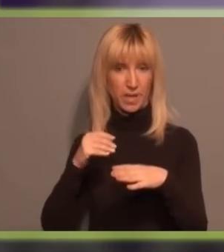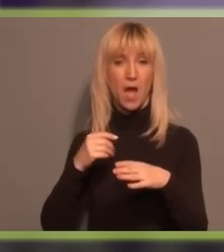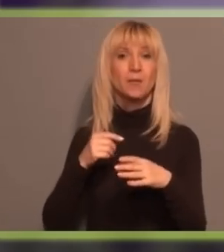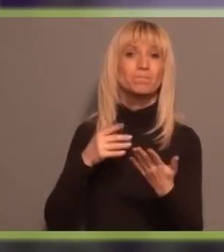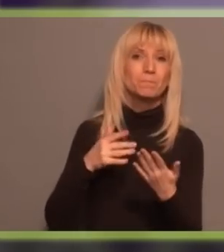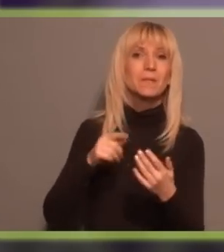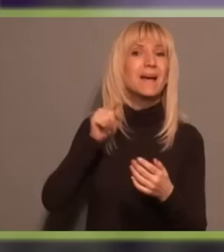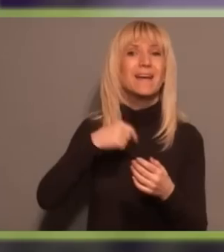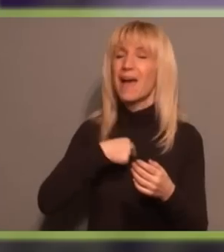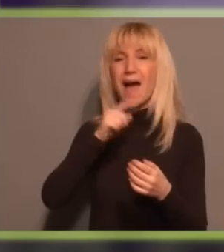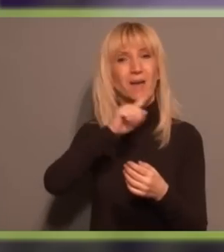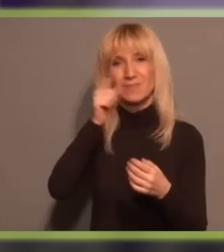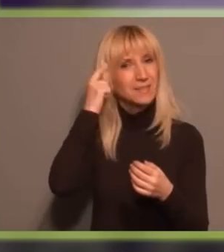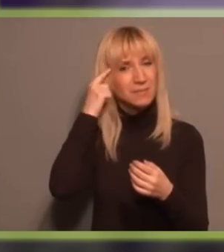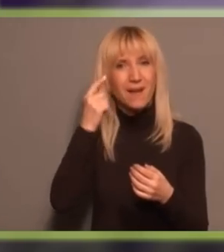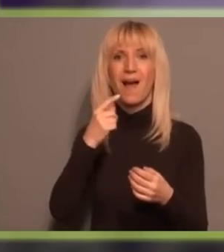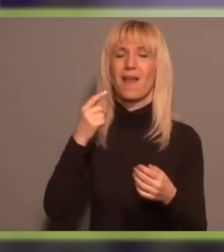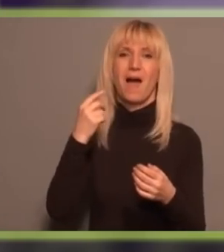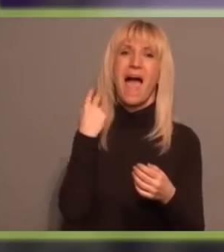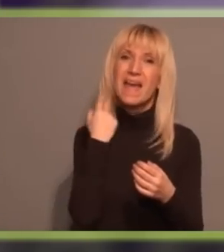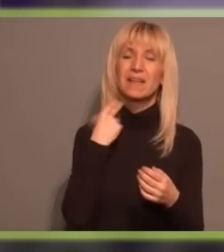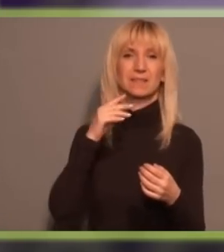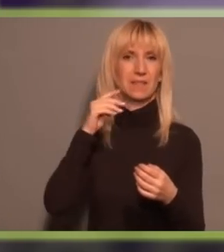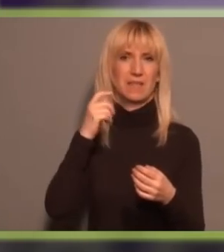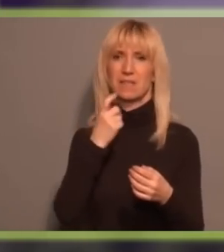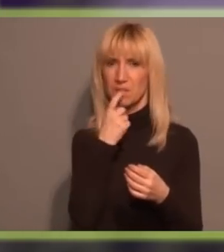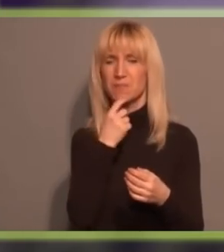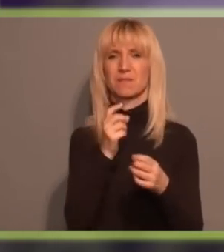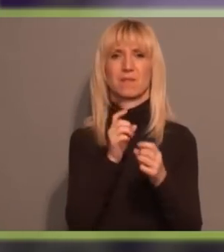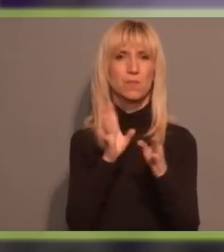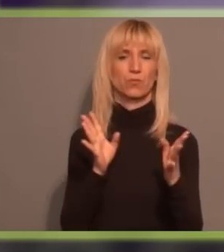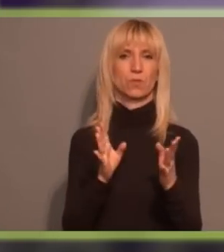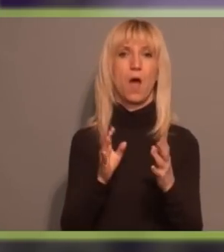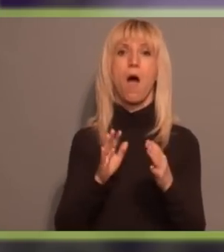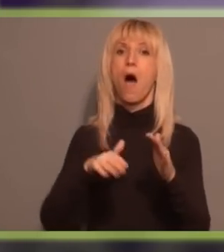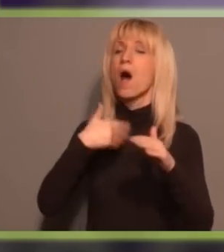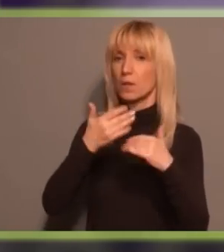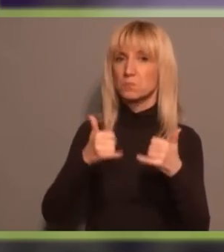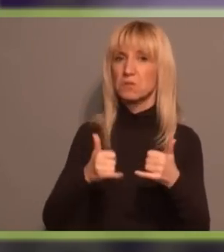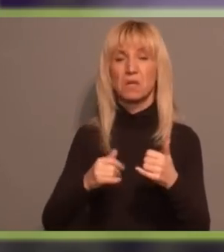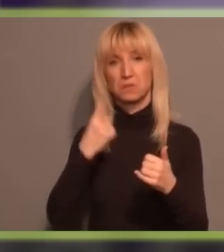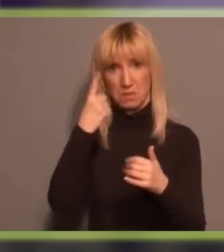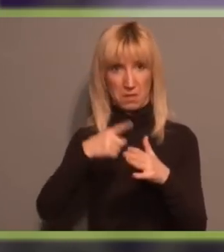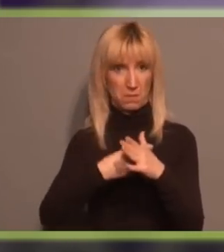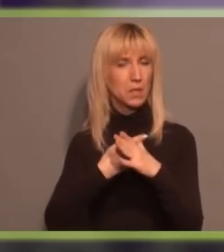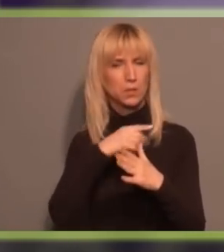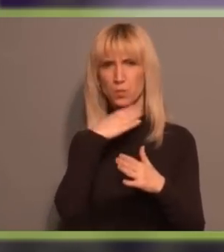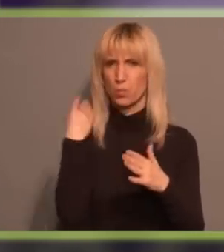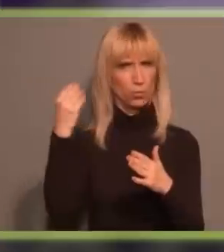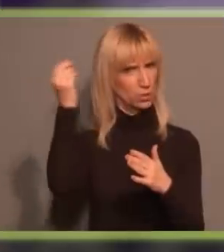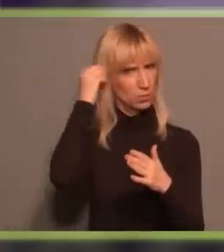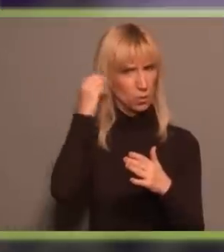nisam niti zna engleski u tom kompremu, ni čak srpski. I tako za ovih mjesec dana sam dosta